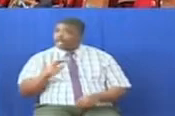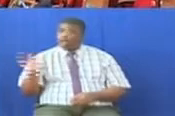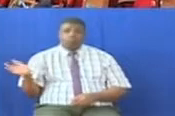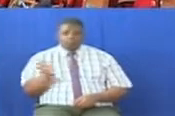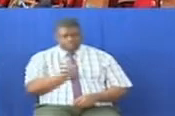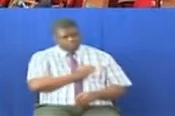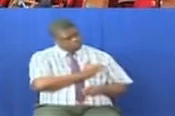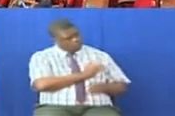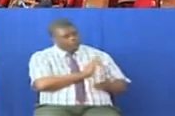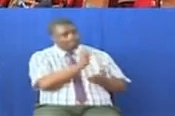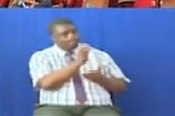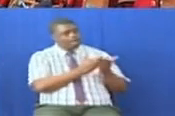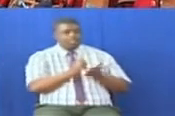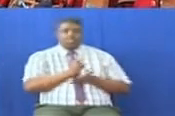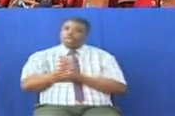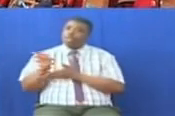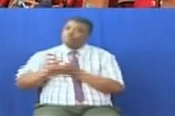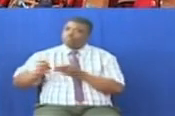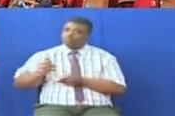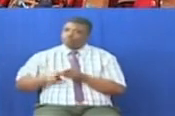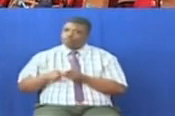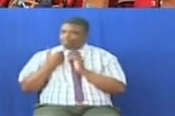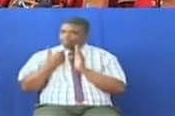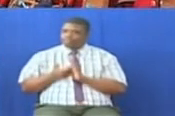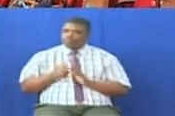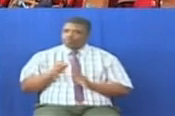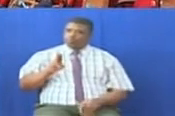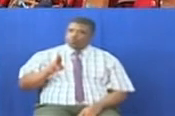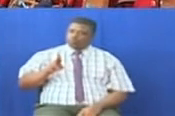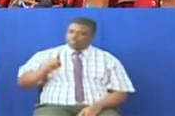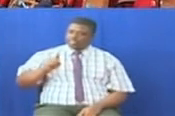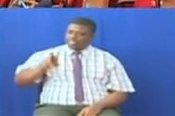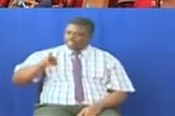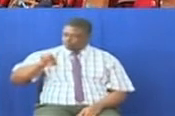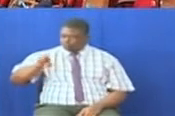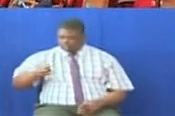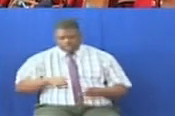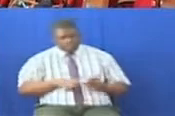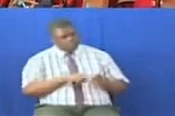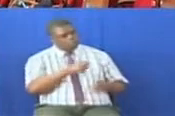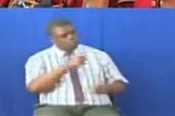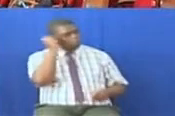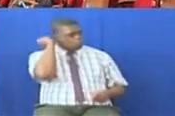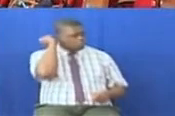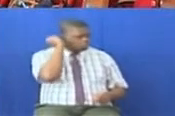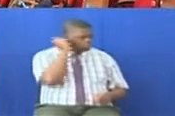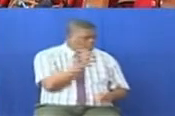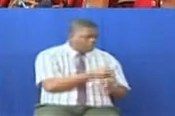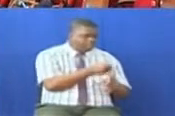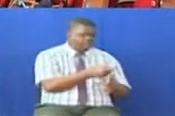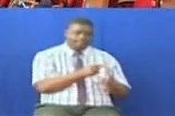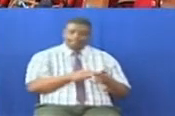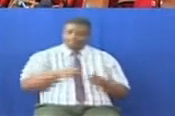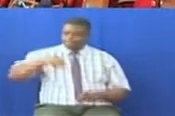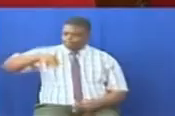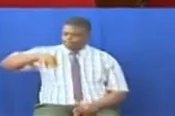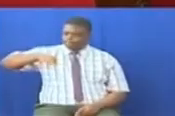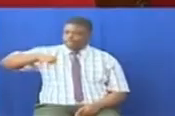halmashauri kama vile Ukerewe, Rungwe, Mbarali na Kiela. Mheshimiwa